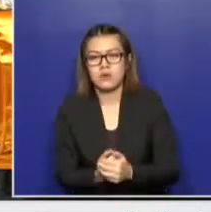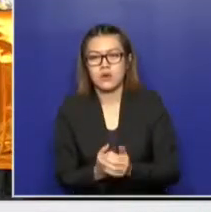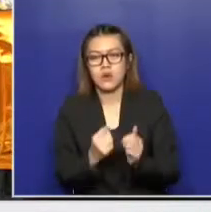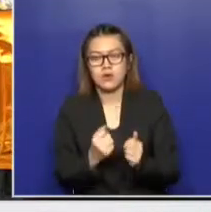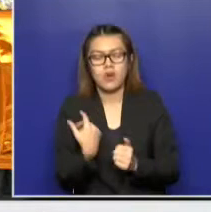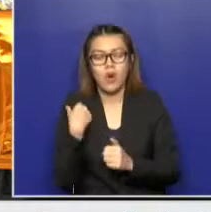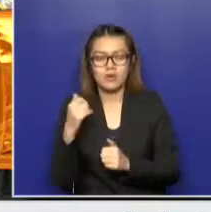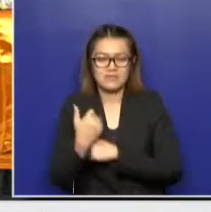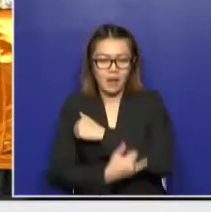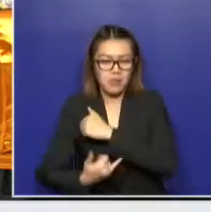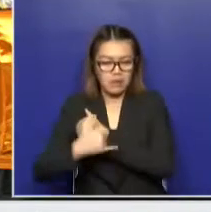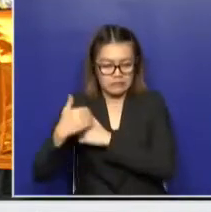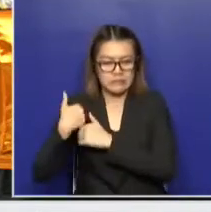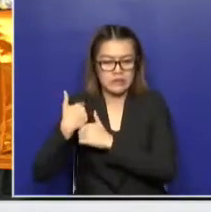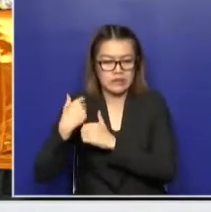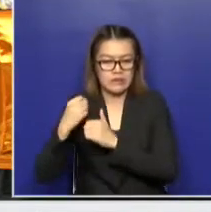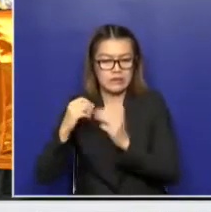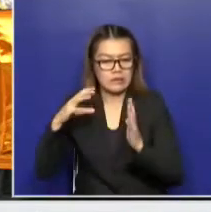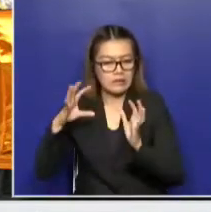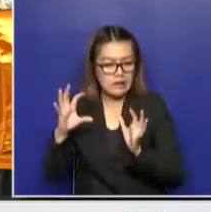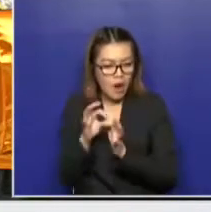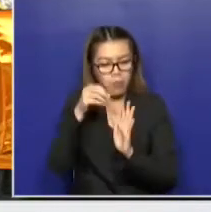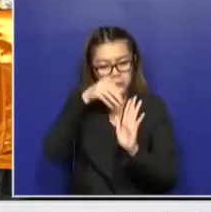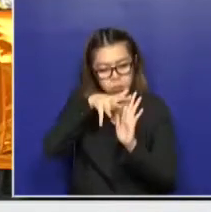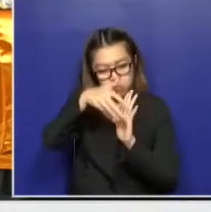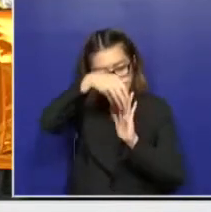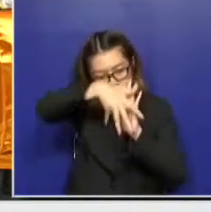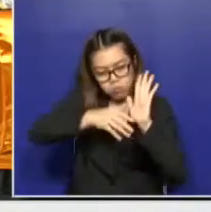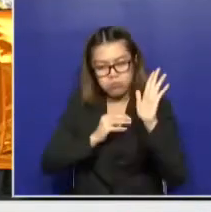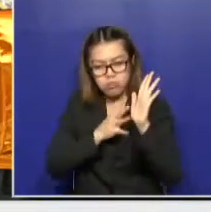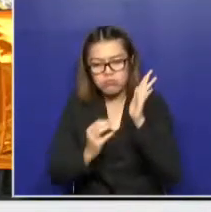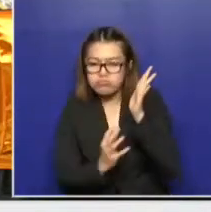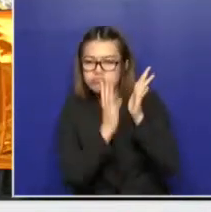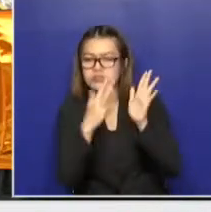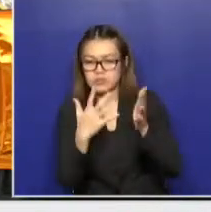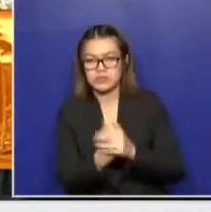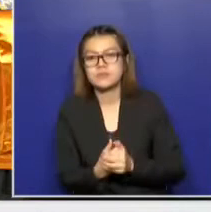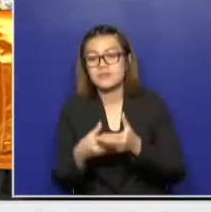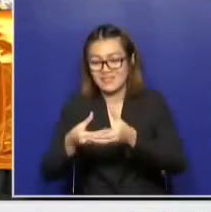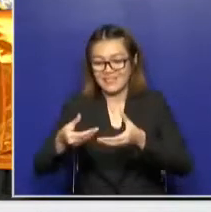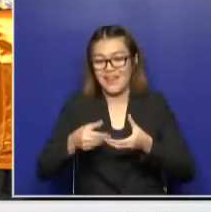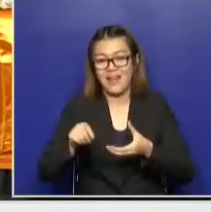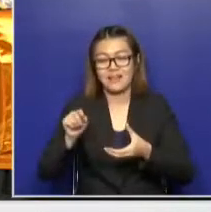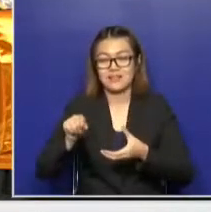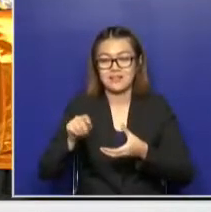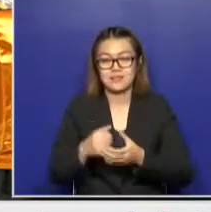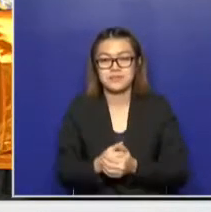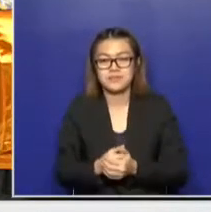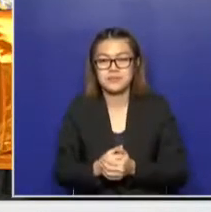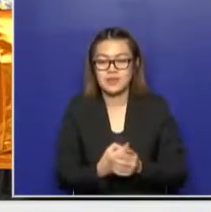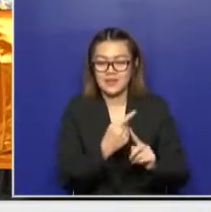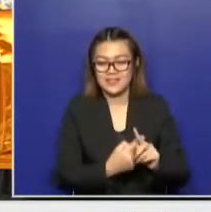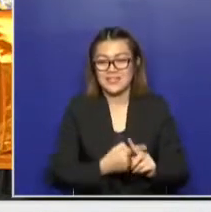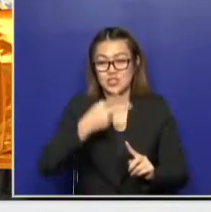เทศเลยครับว่ามันมีผลอย่างไรบ้างเพราะว่าในปีที่ผ่านมาถ้าเกิดเราพูดถึงรายงานตัวนี้ที่พูดถึงช่วงเดือนกุมภ